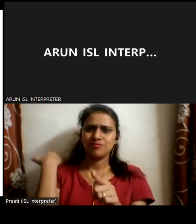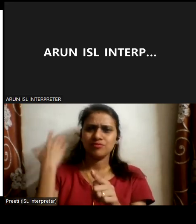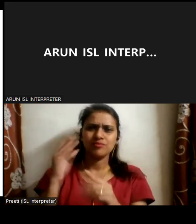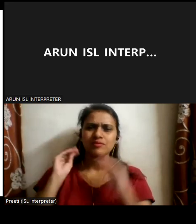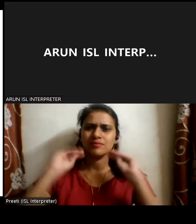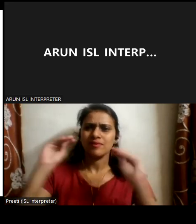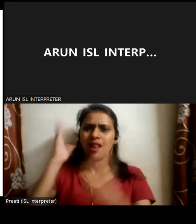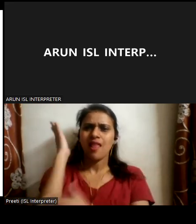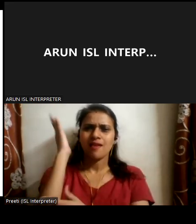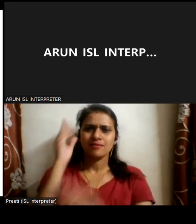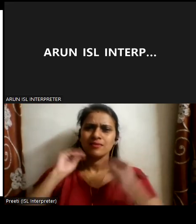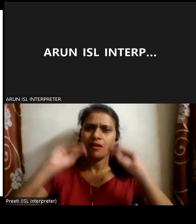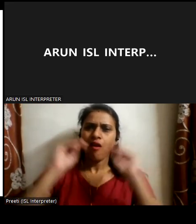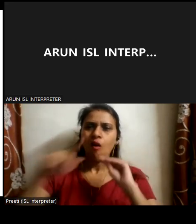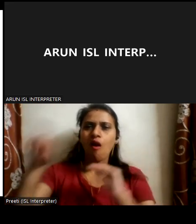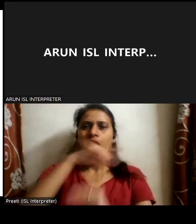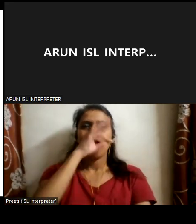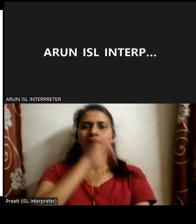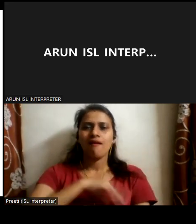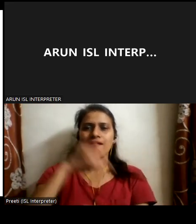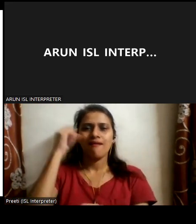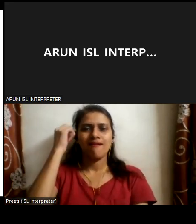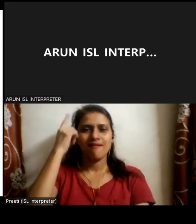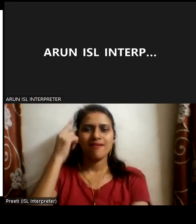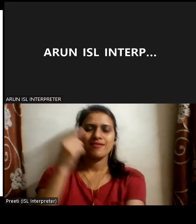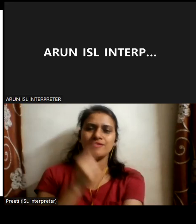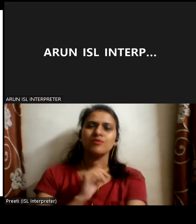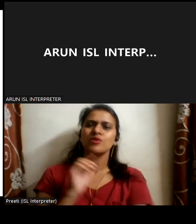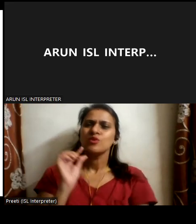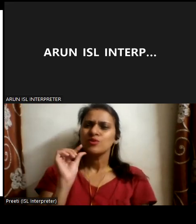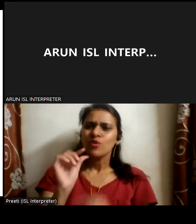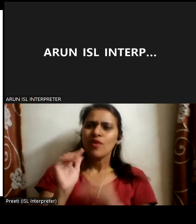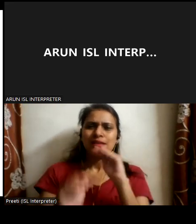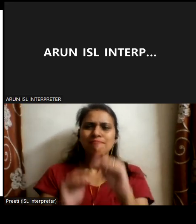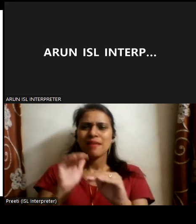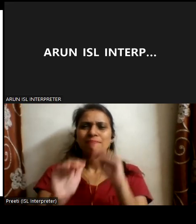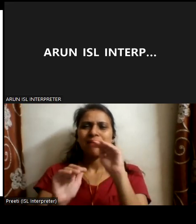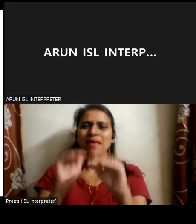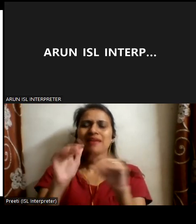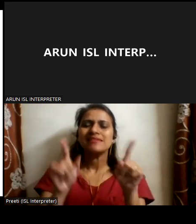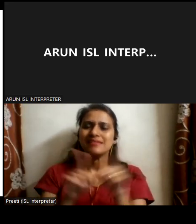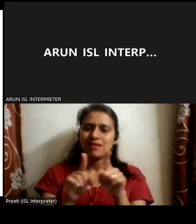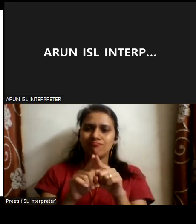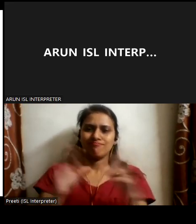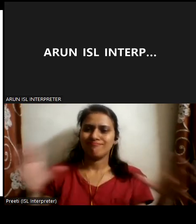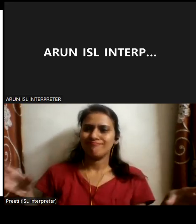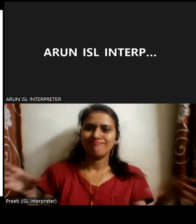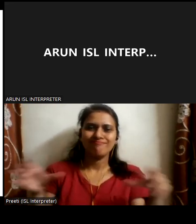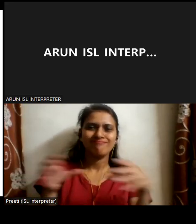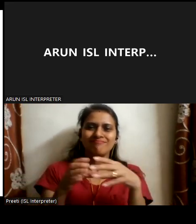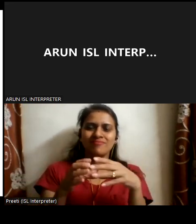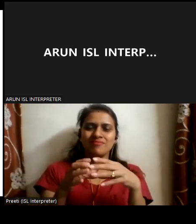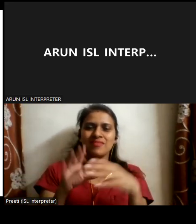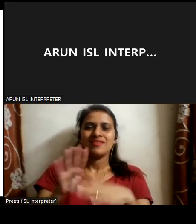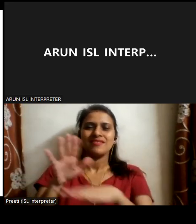है उसको आप इस्तेमाल करेंगे अपने दिनचर्या में और छोटे छोटे कदमों से एक समावेशी समाज की